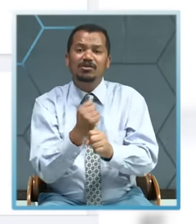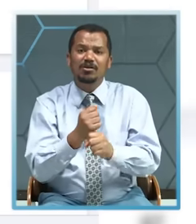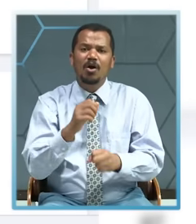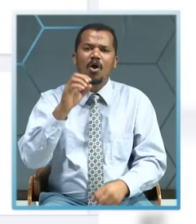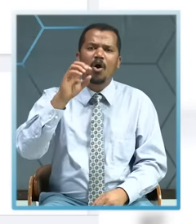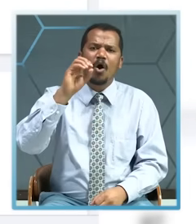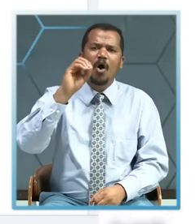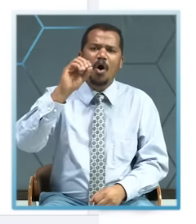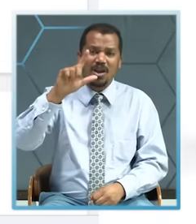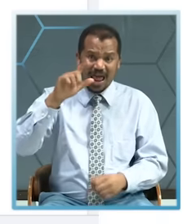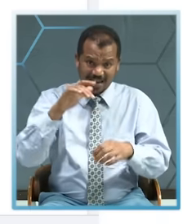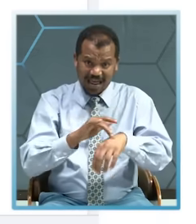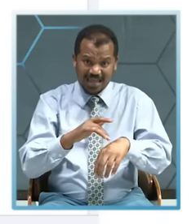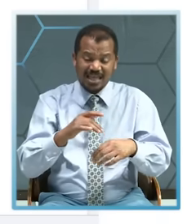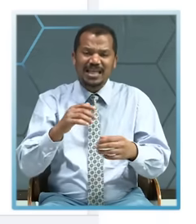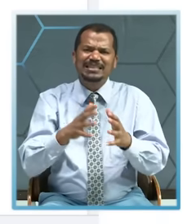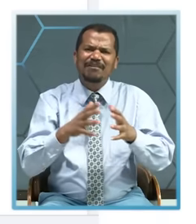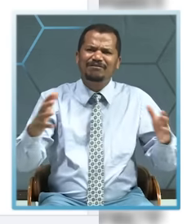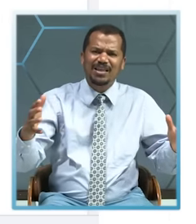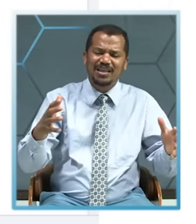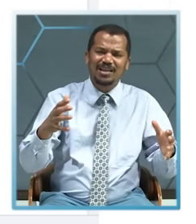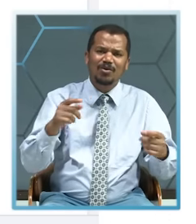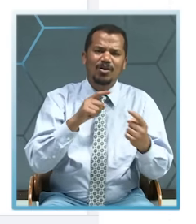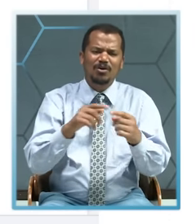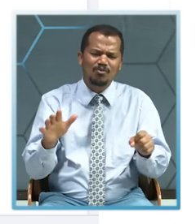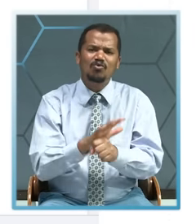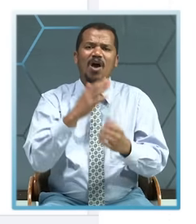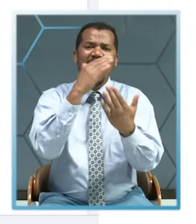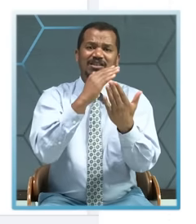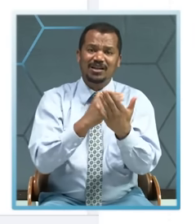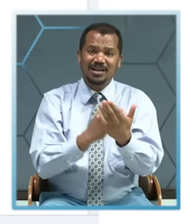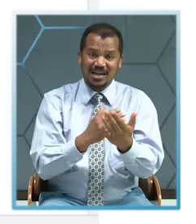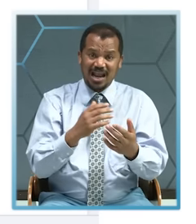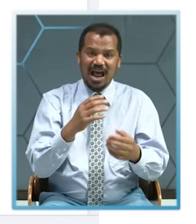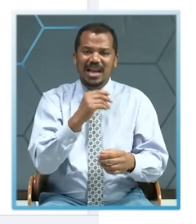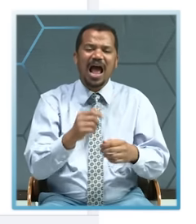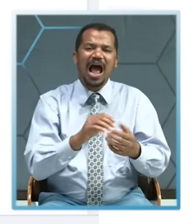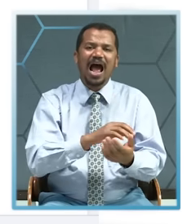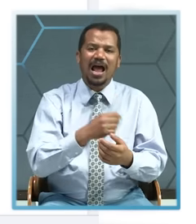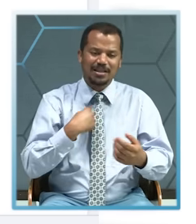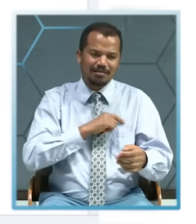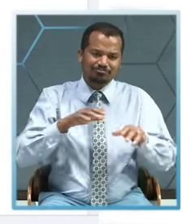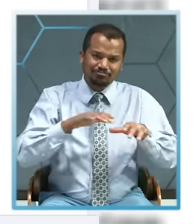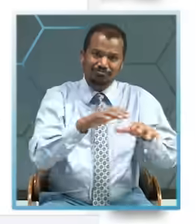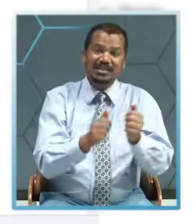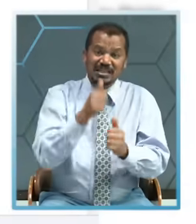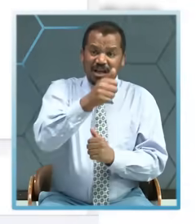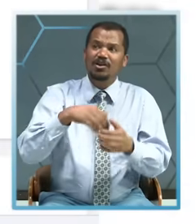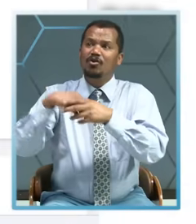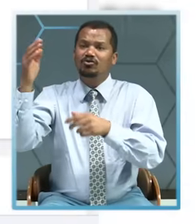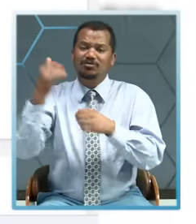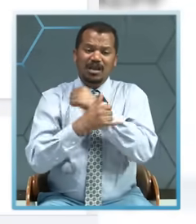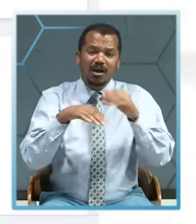በሚዲያ ስራዎቻችን ኦንላይንን ጨምሮ መጠነ ሰፊ ዘመቻዎችን በመቀየስ ወደ ሙሉ አጀንዳ ቀራጭነትና አጥቂነት እንዲሻገር